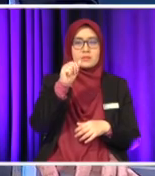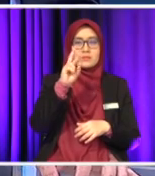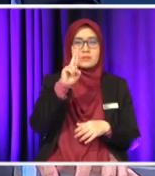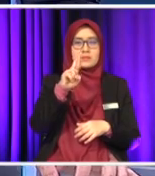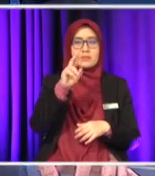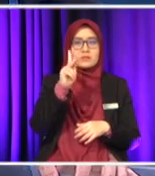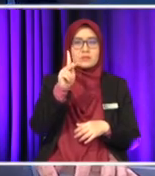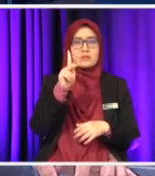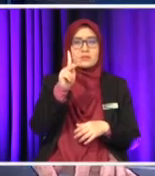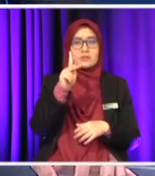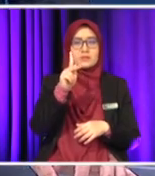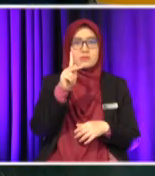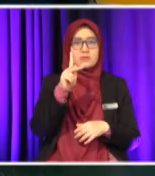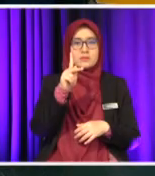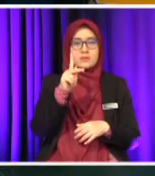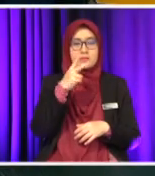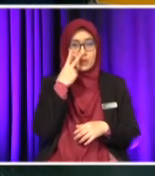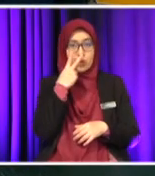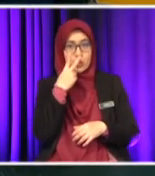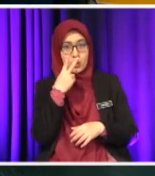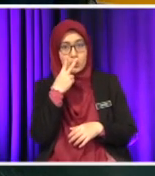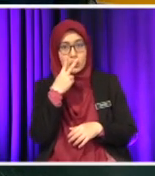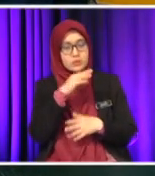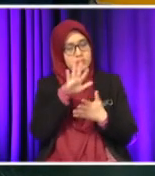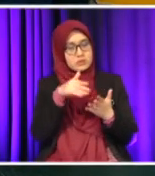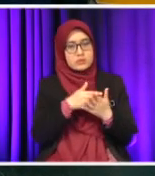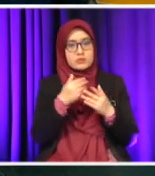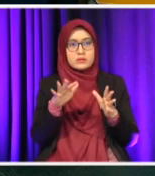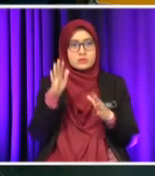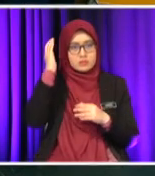yang jual 50 Tuh Why 50 ini Haduh